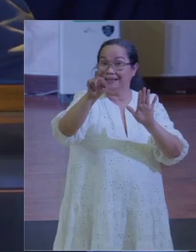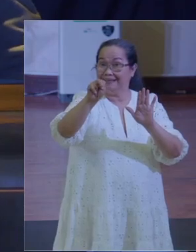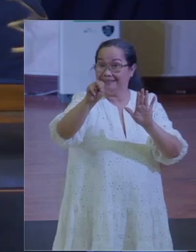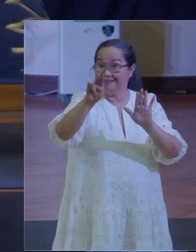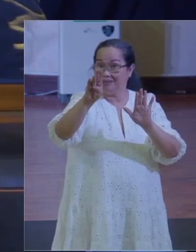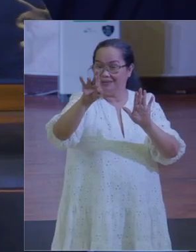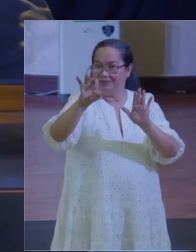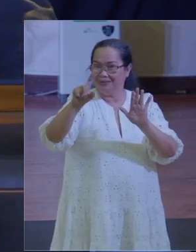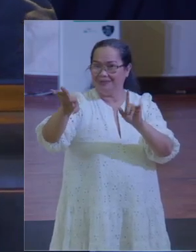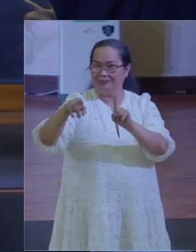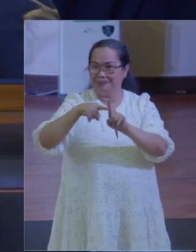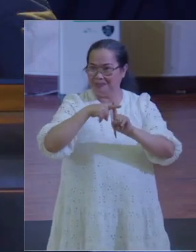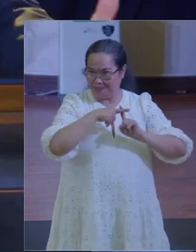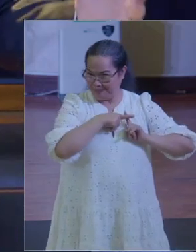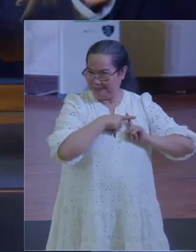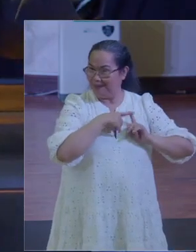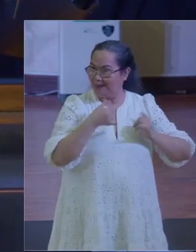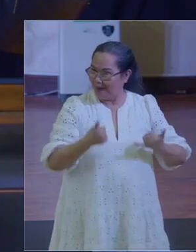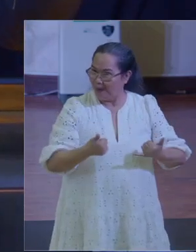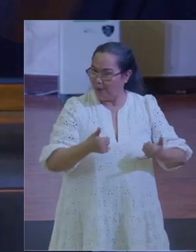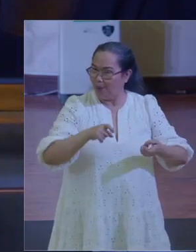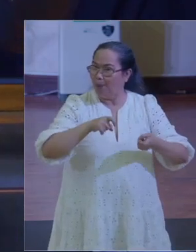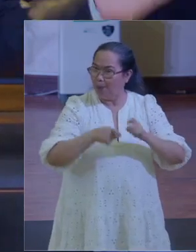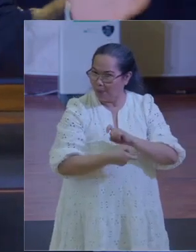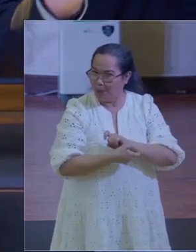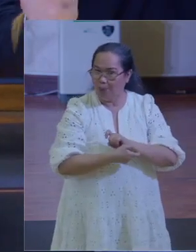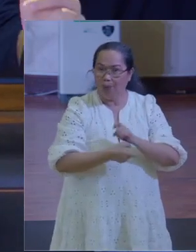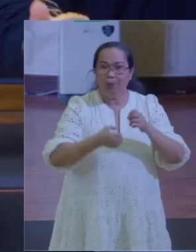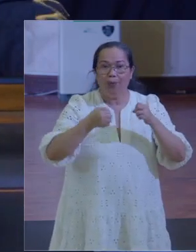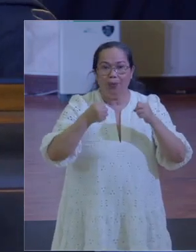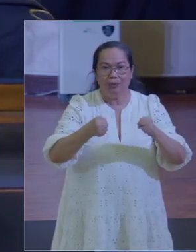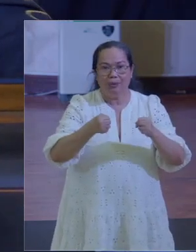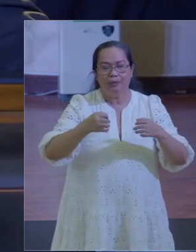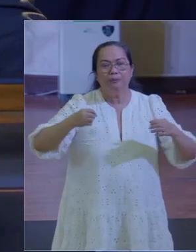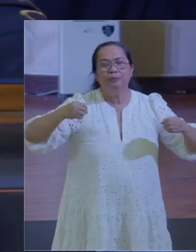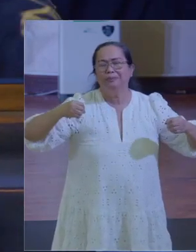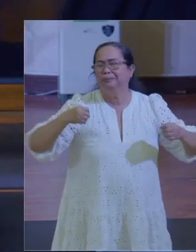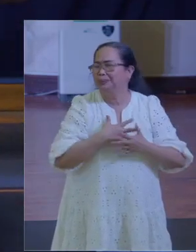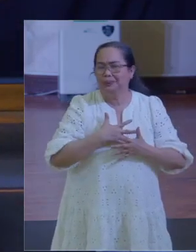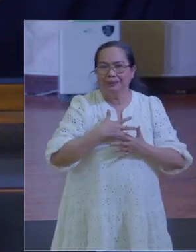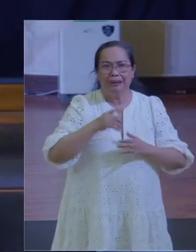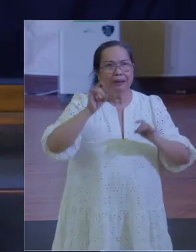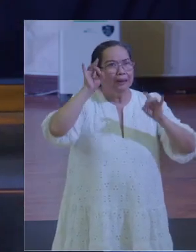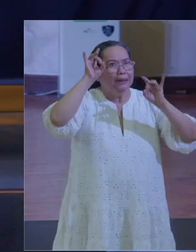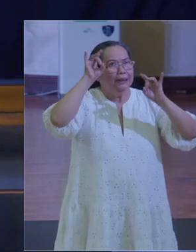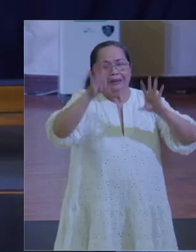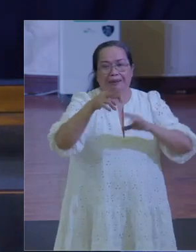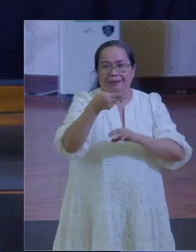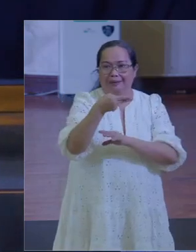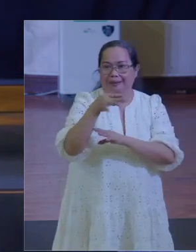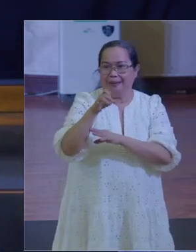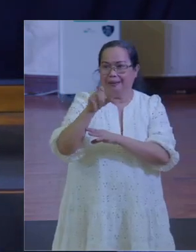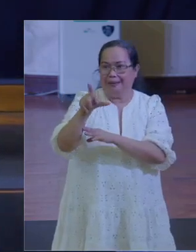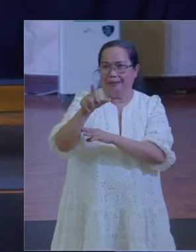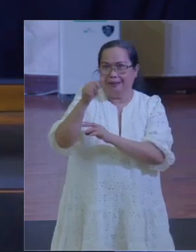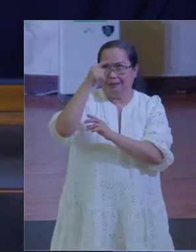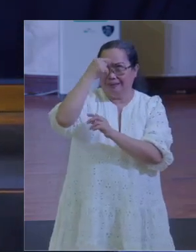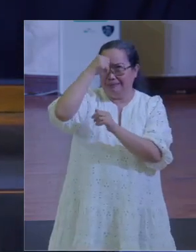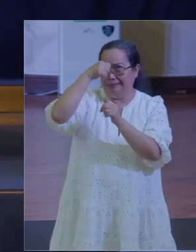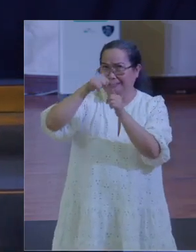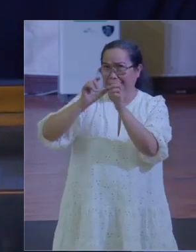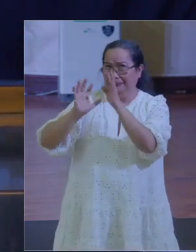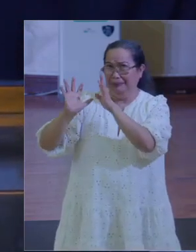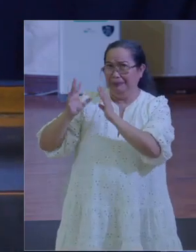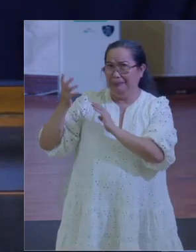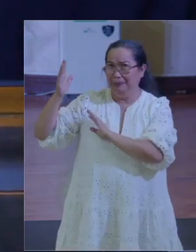si Justin Bieber sa Panginoon. Sabi niya, it's traumatizing. It's hell for him. Thinking back